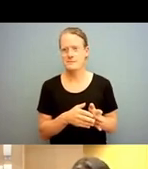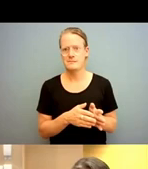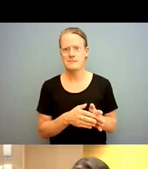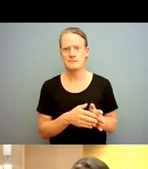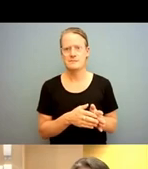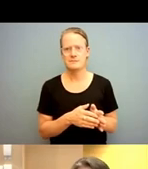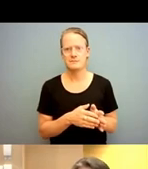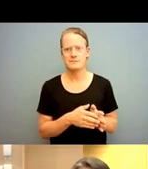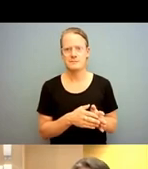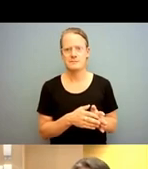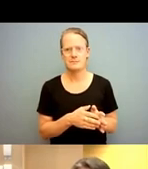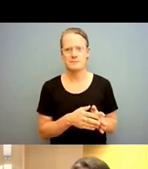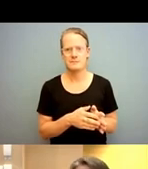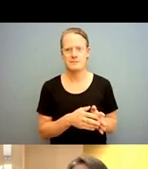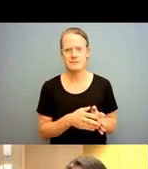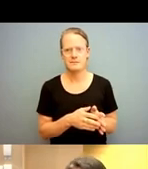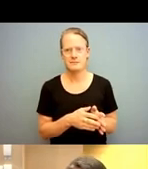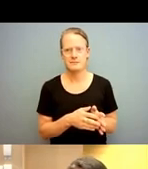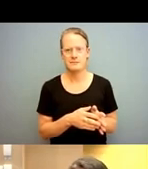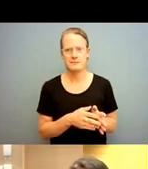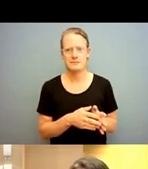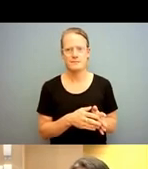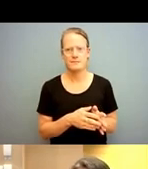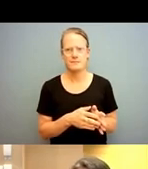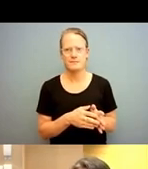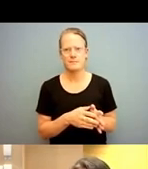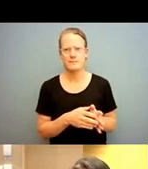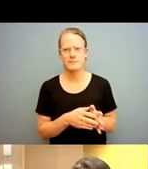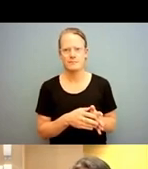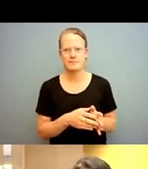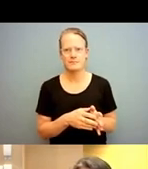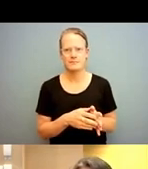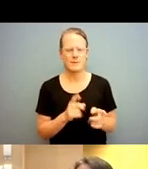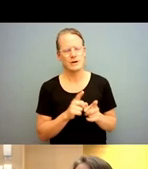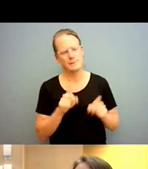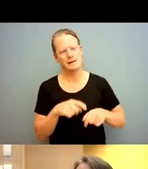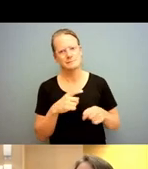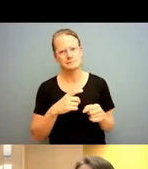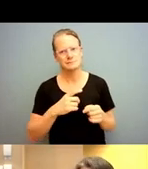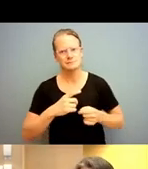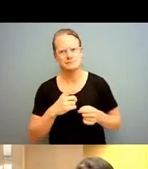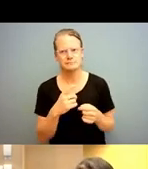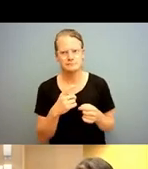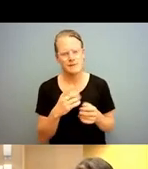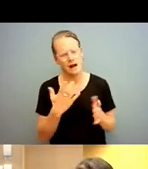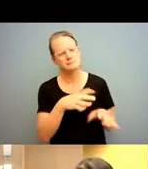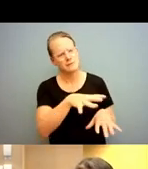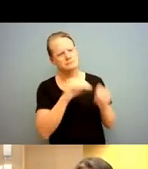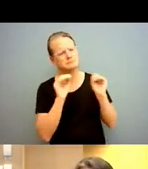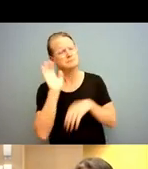maitie. Mänki, min kuovlu olmohla vääsihan, ahte siin tarppuin iilä